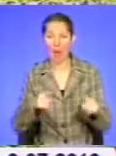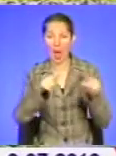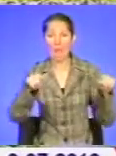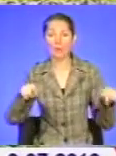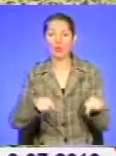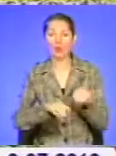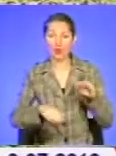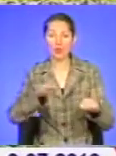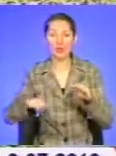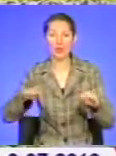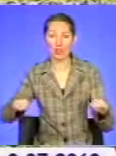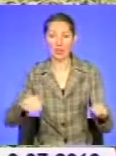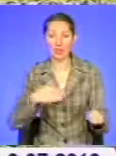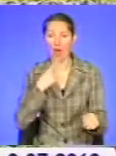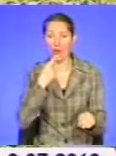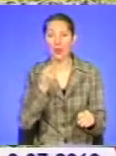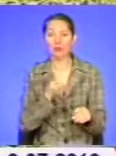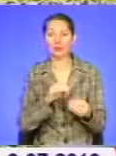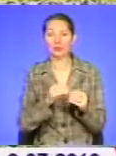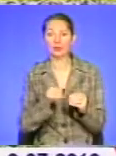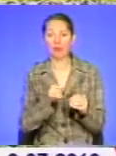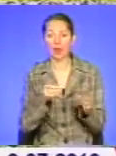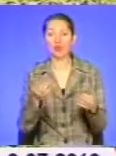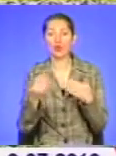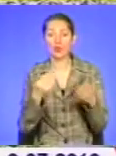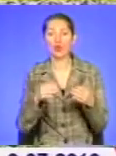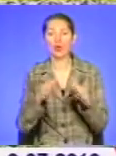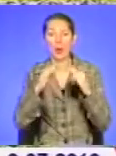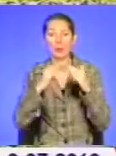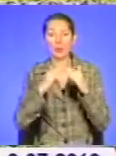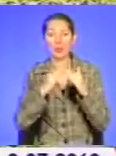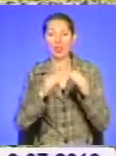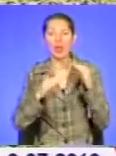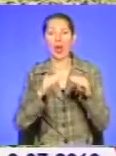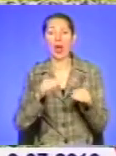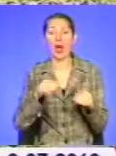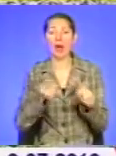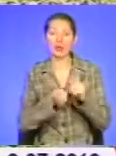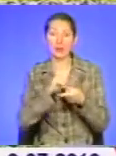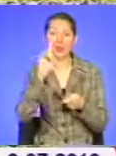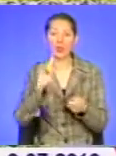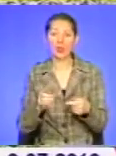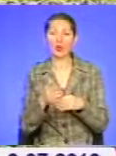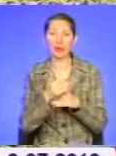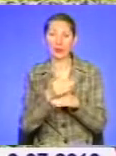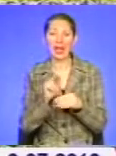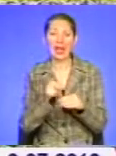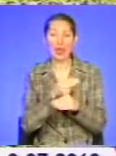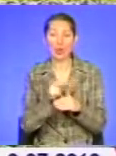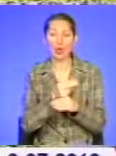цілий ряд проблем, що стосується по приміщеннях, що перекриття, щодо заміни вікон, дверей, щодо